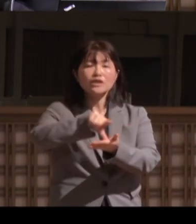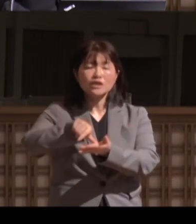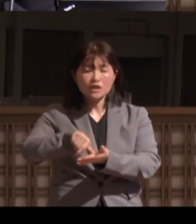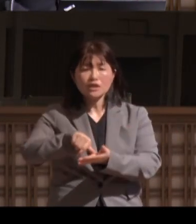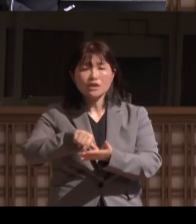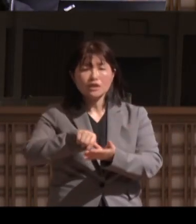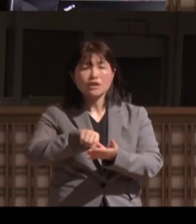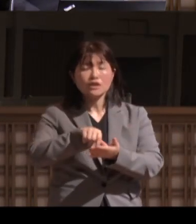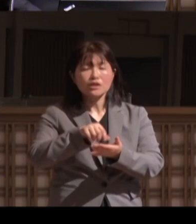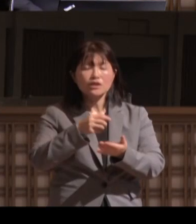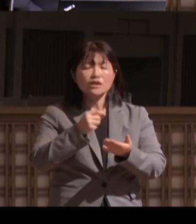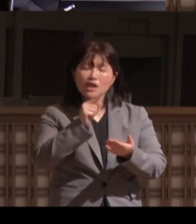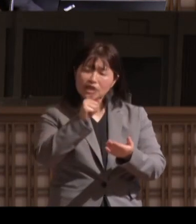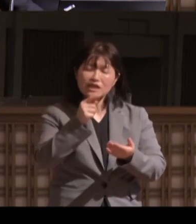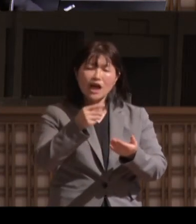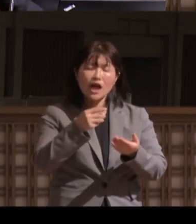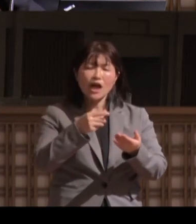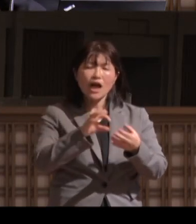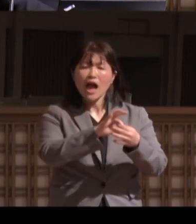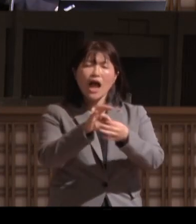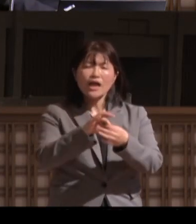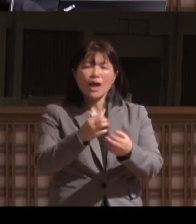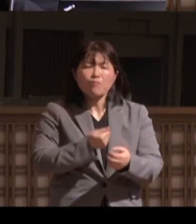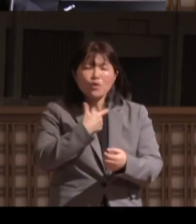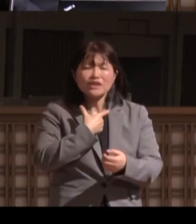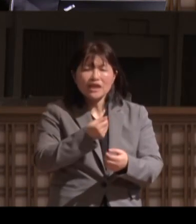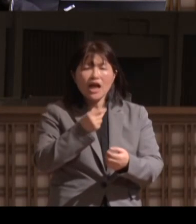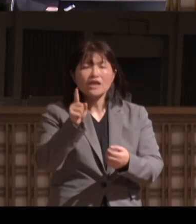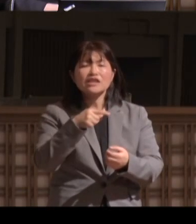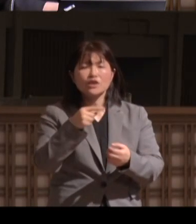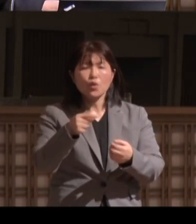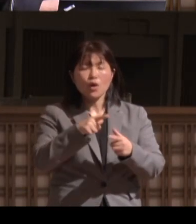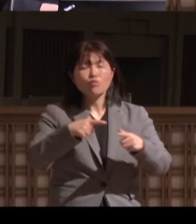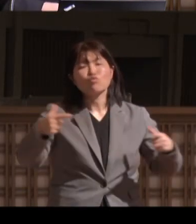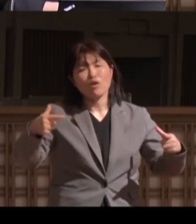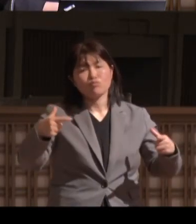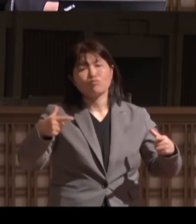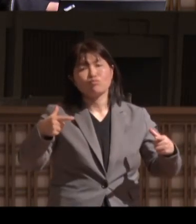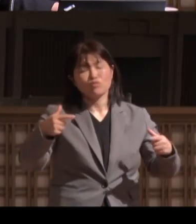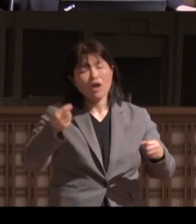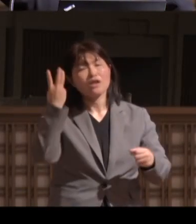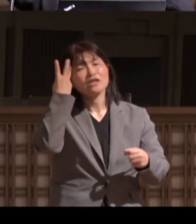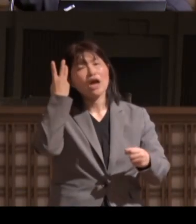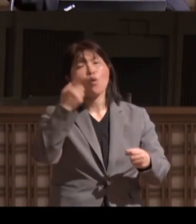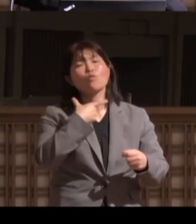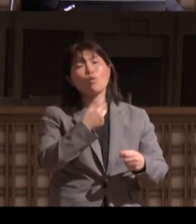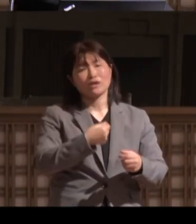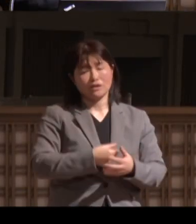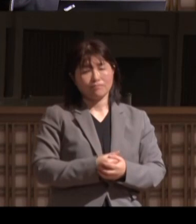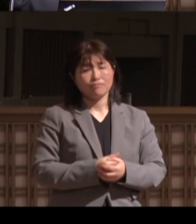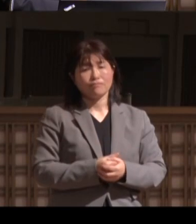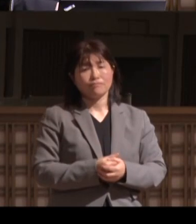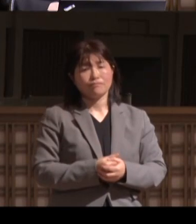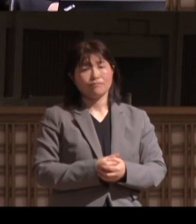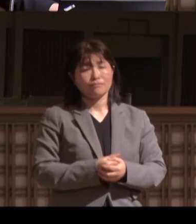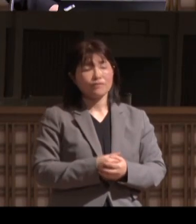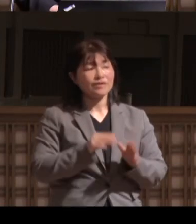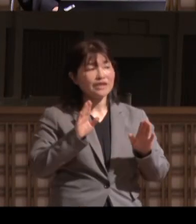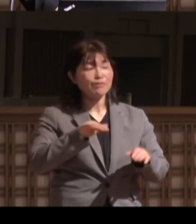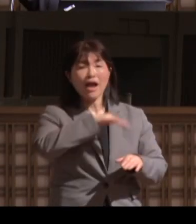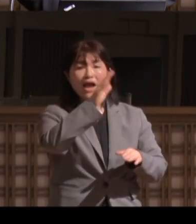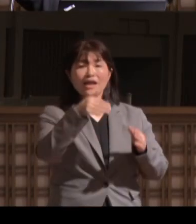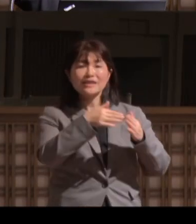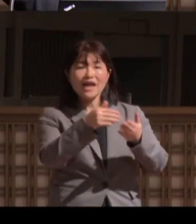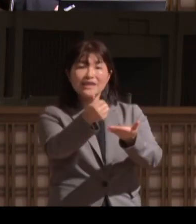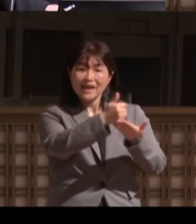も関わりたいという方もいらっしゃいますのでえ是非参考にしていただければと思います今山崎さんおいでに